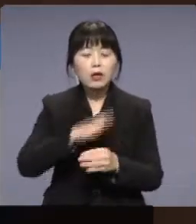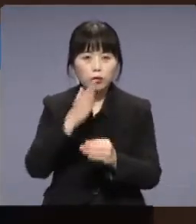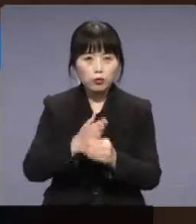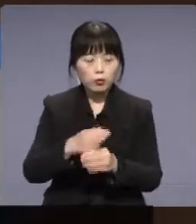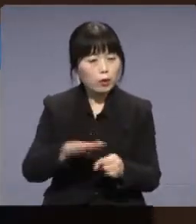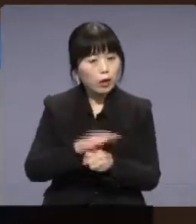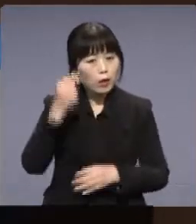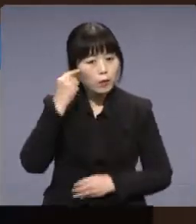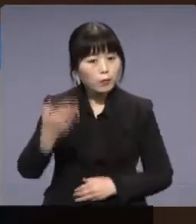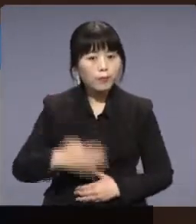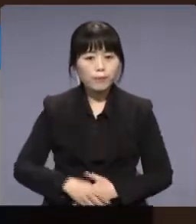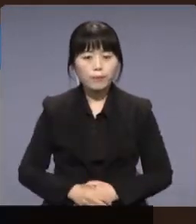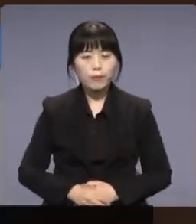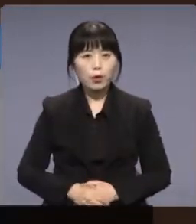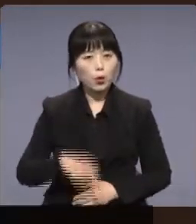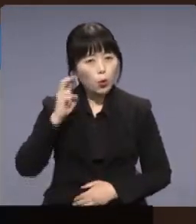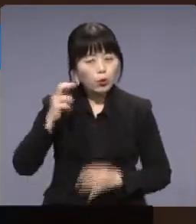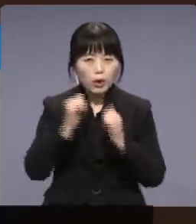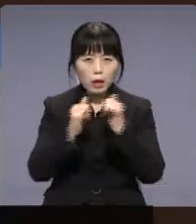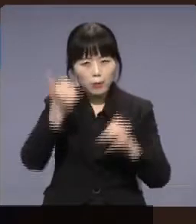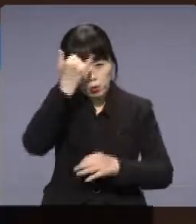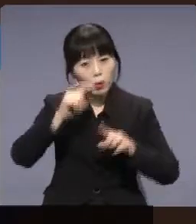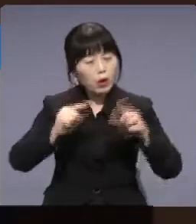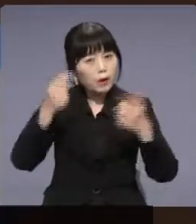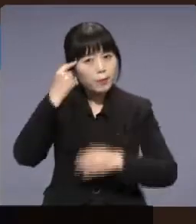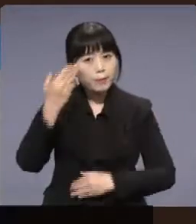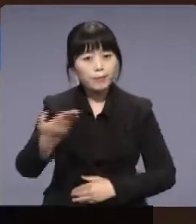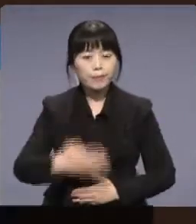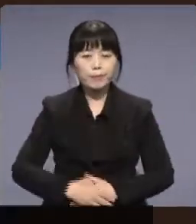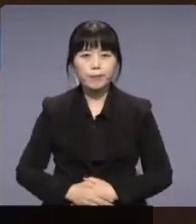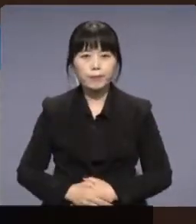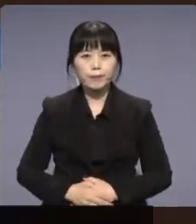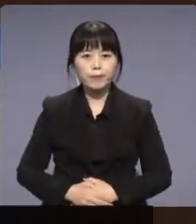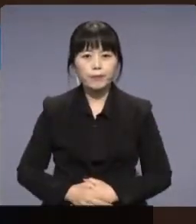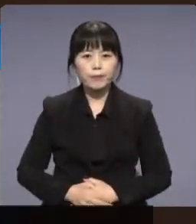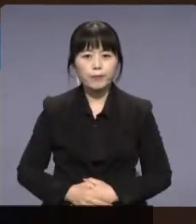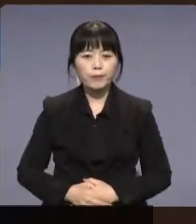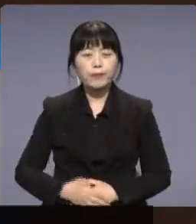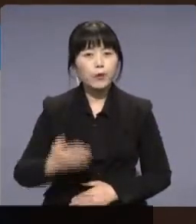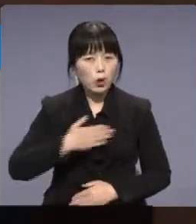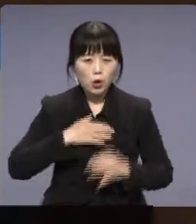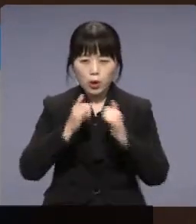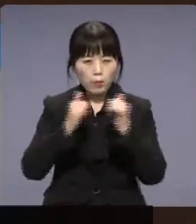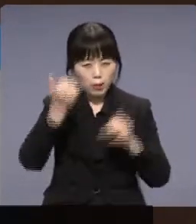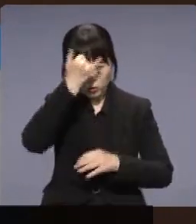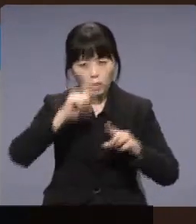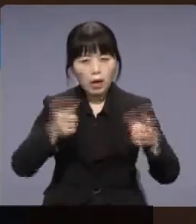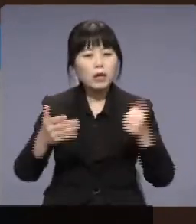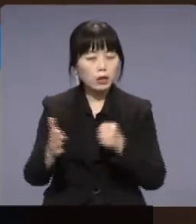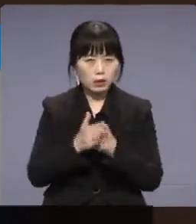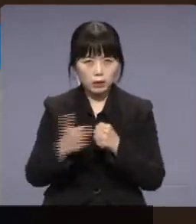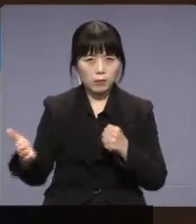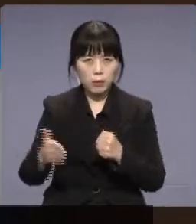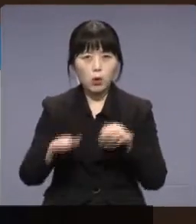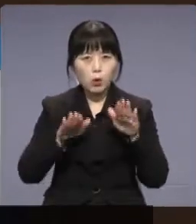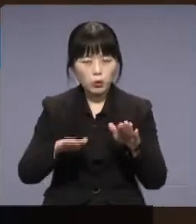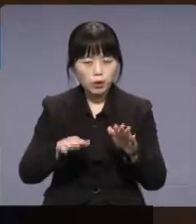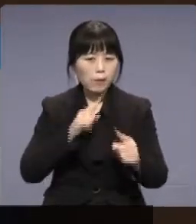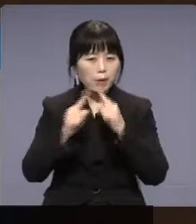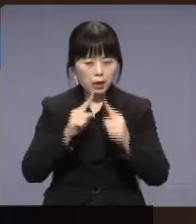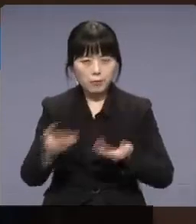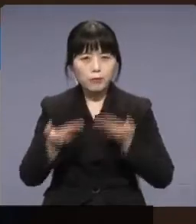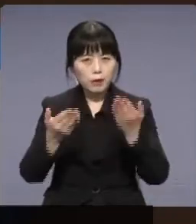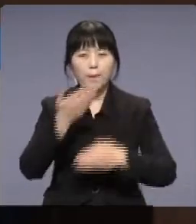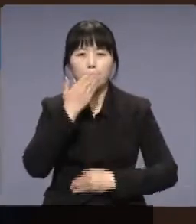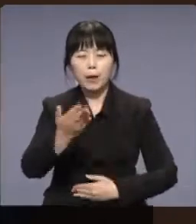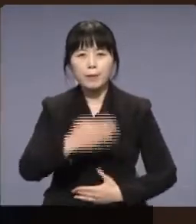사랑합니까? 예. 네. 혹시 사람이 충성하는 거 아니에요? 저는 사람에 충성하지 않기 때문에 예. 제가 오늘도 이런